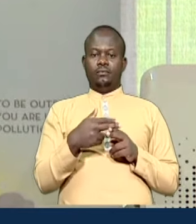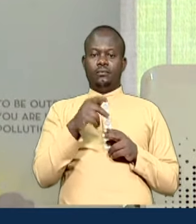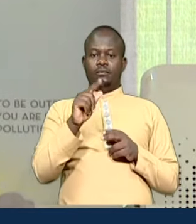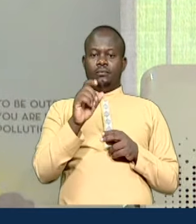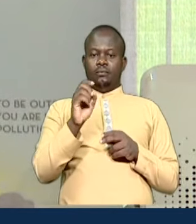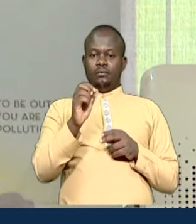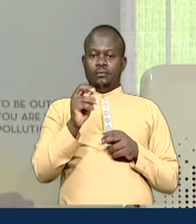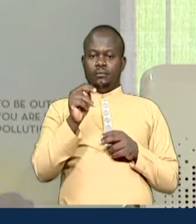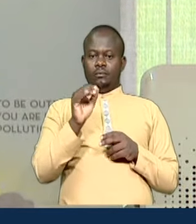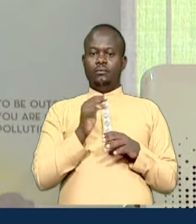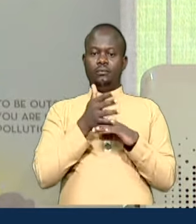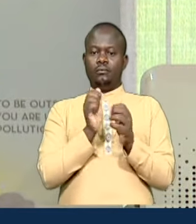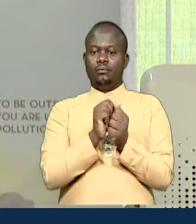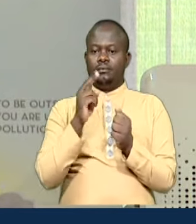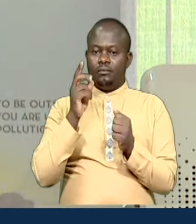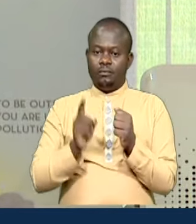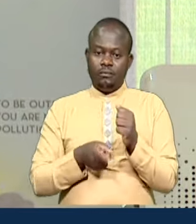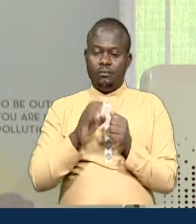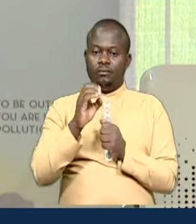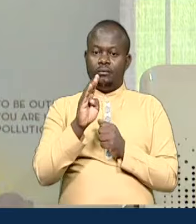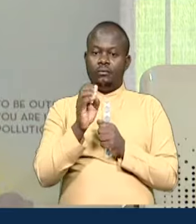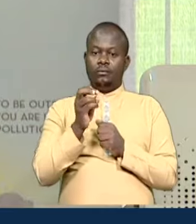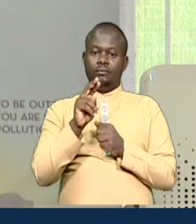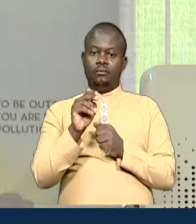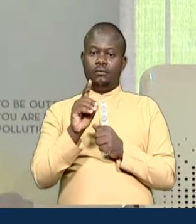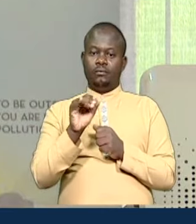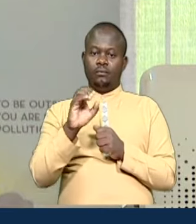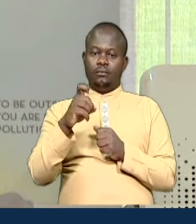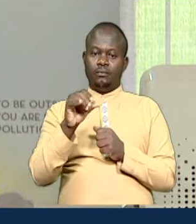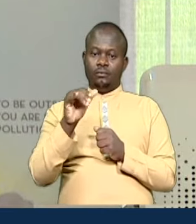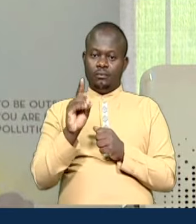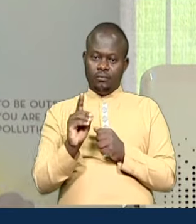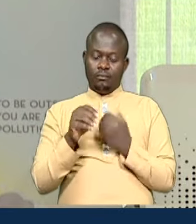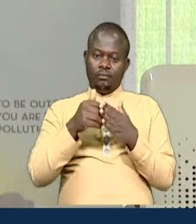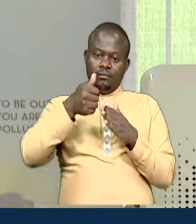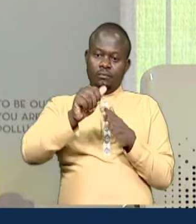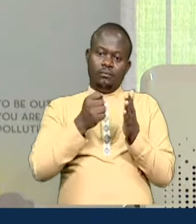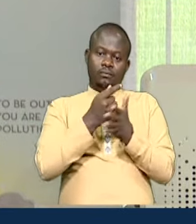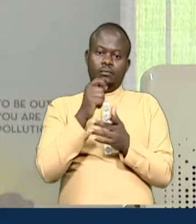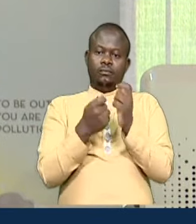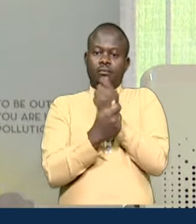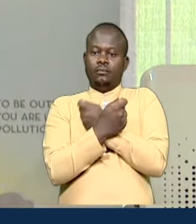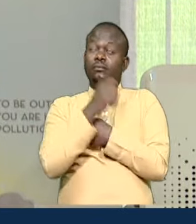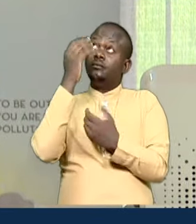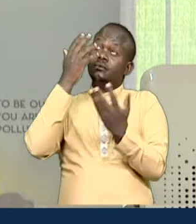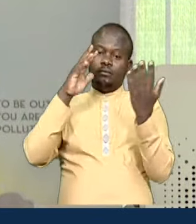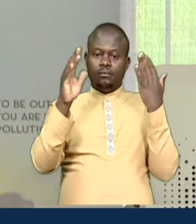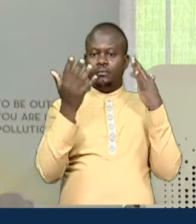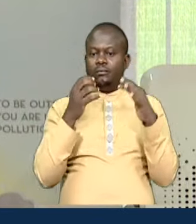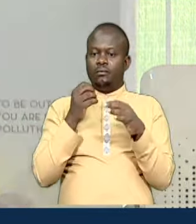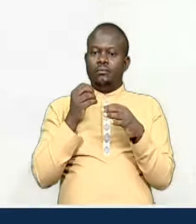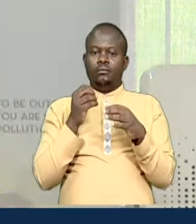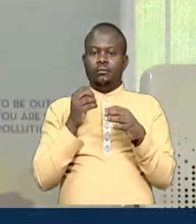kilotone zirenga 12,000 bya carbon dioxide ari nazo zitera imihindagurikire y'ikirere cyangwa